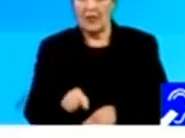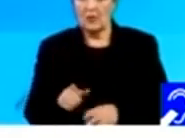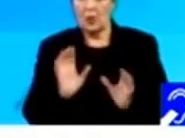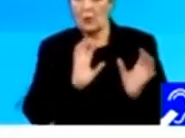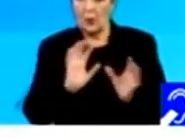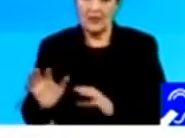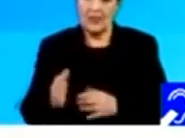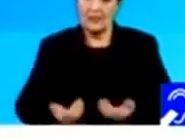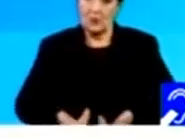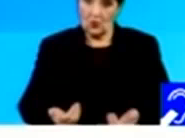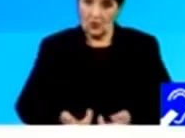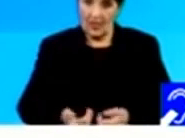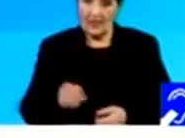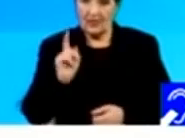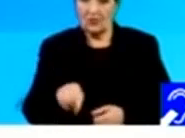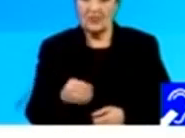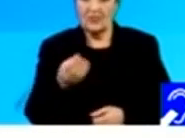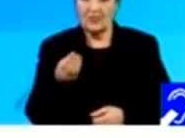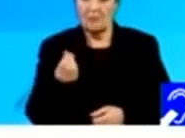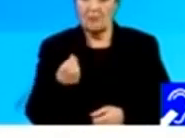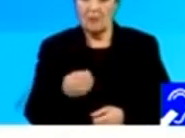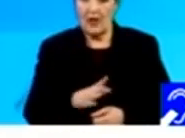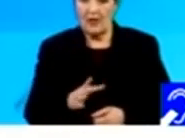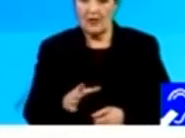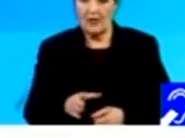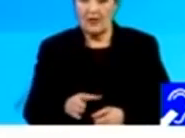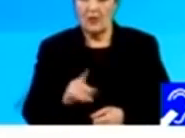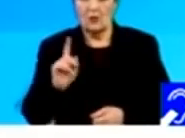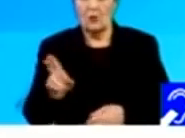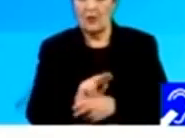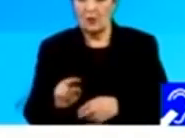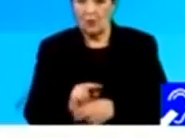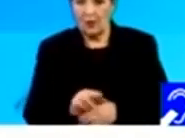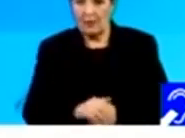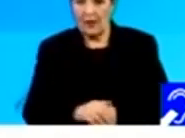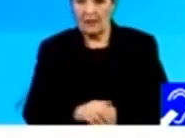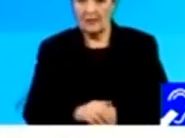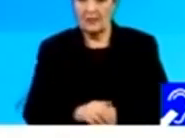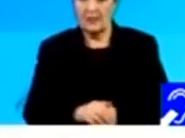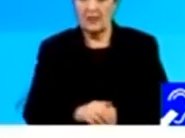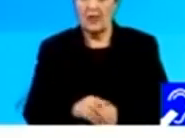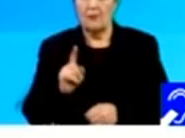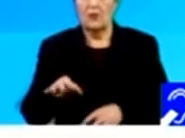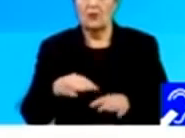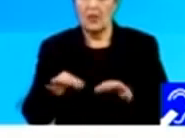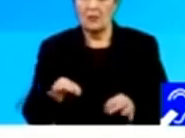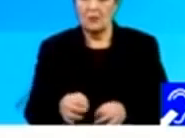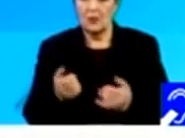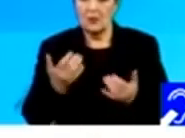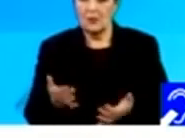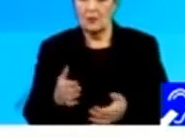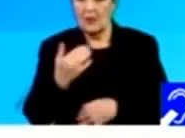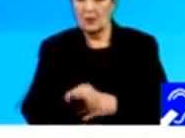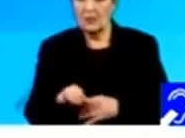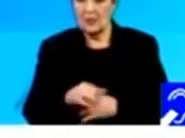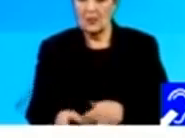protecție socială, iar acești bani, să nu mai bani pentru reparații, pentru transport, să-i aducem din